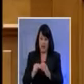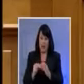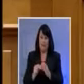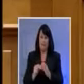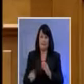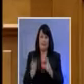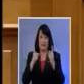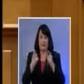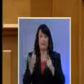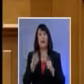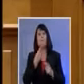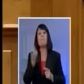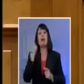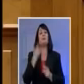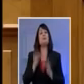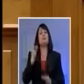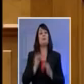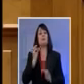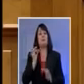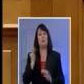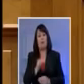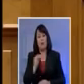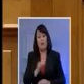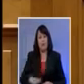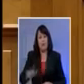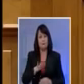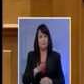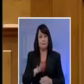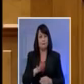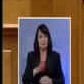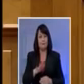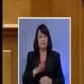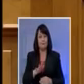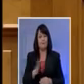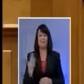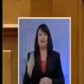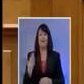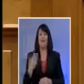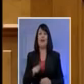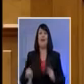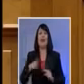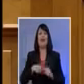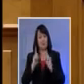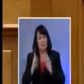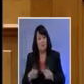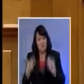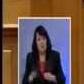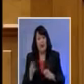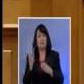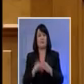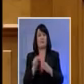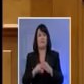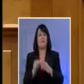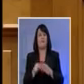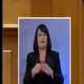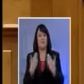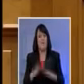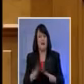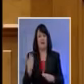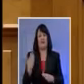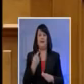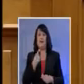του Σεπτέμβρη πέρυσι και με ενοποίη τη λαϊκή ετοιμιγορία που